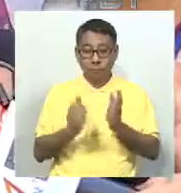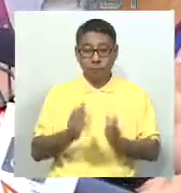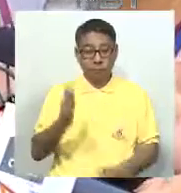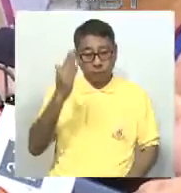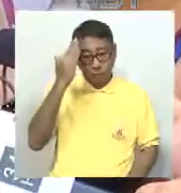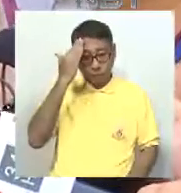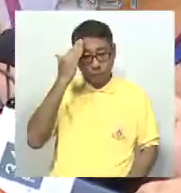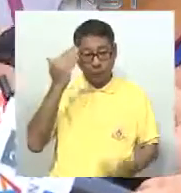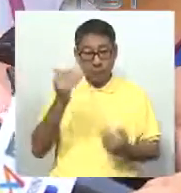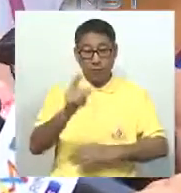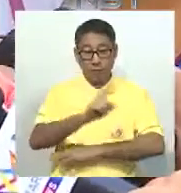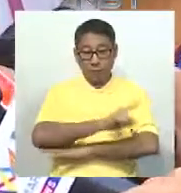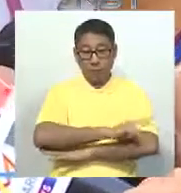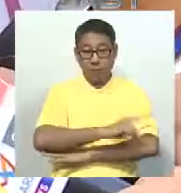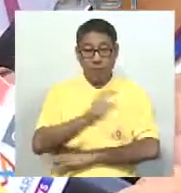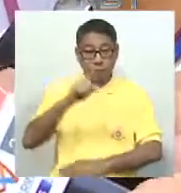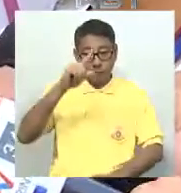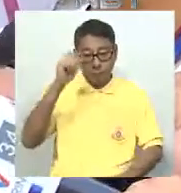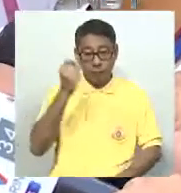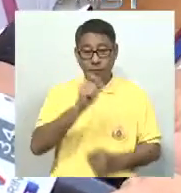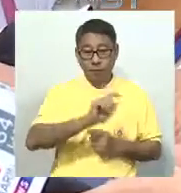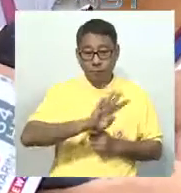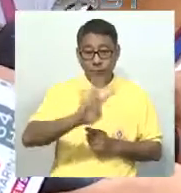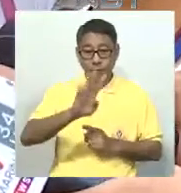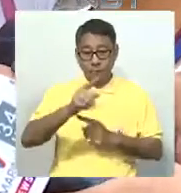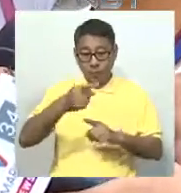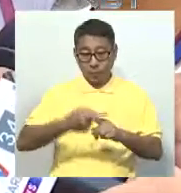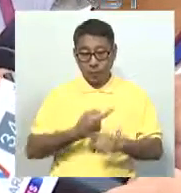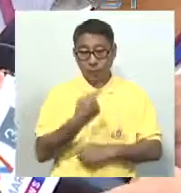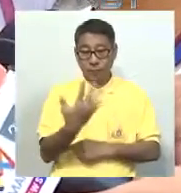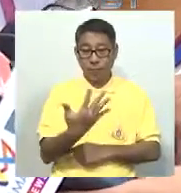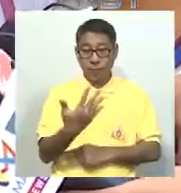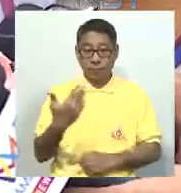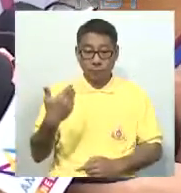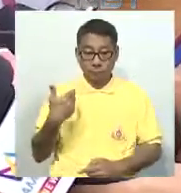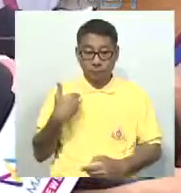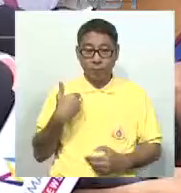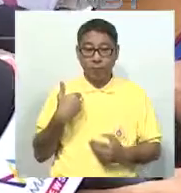องรู้ว่าวันเสาร์ที่4พฤษภาคมเนี่ยจะมี